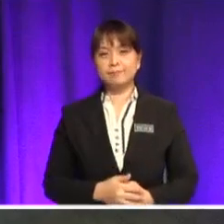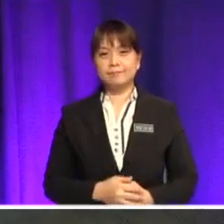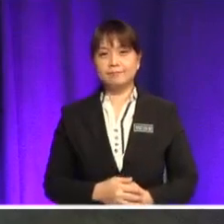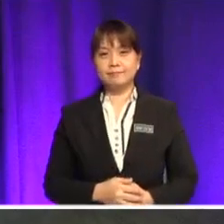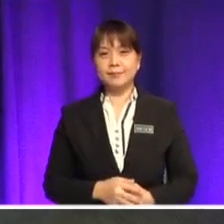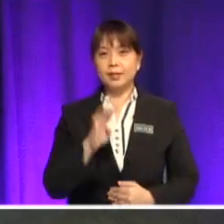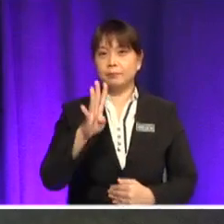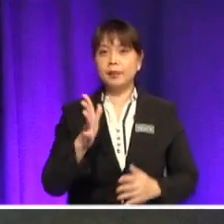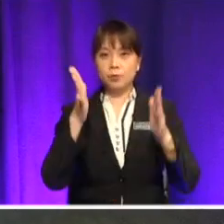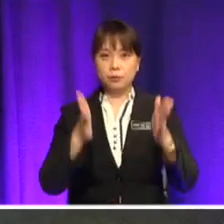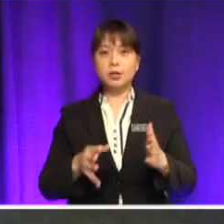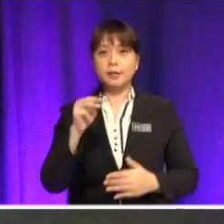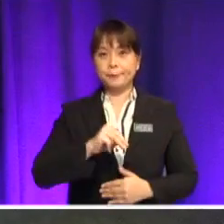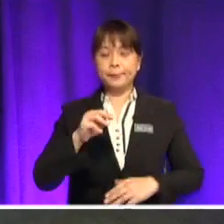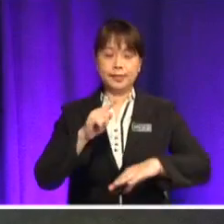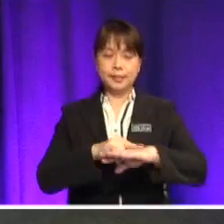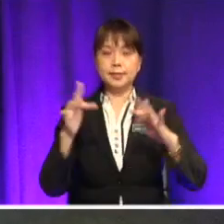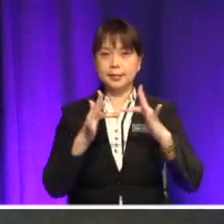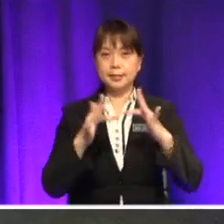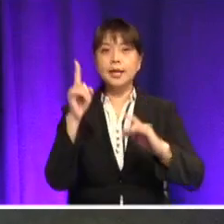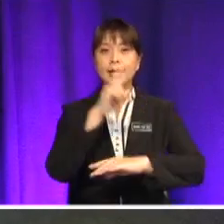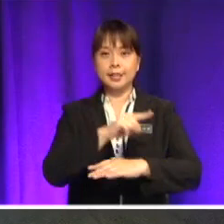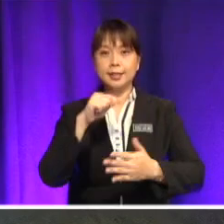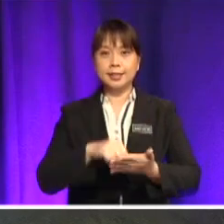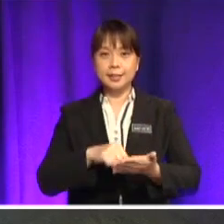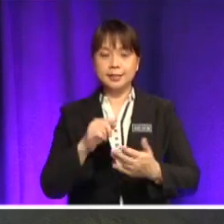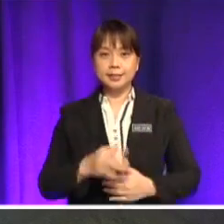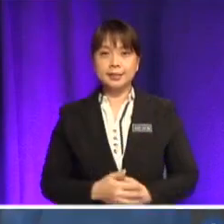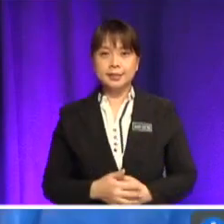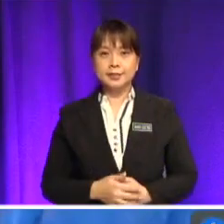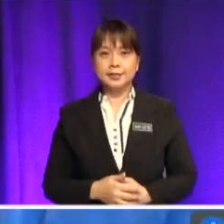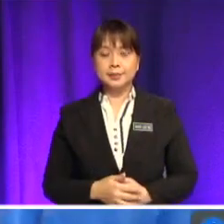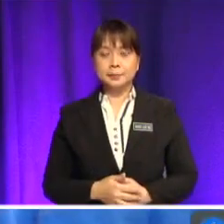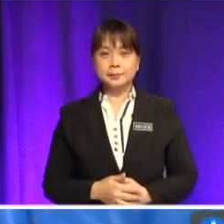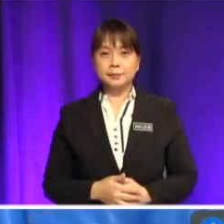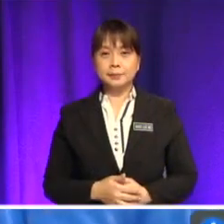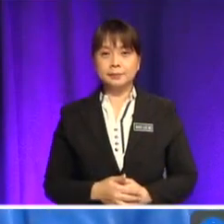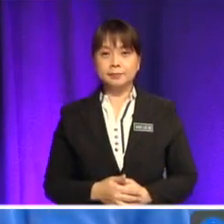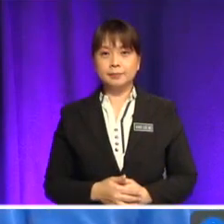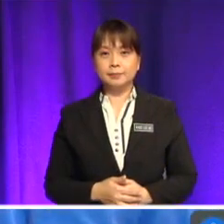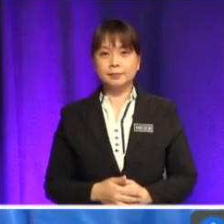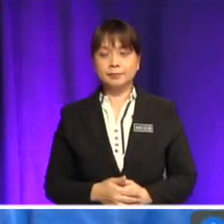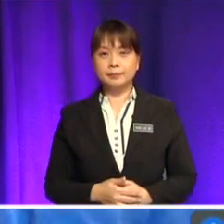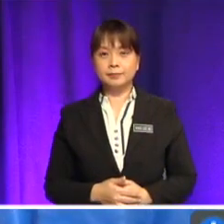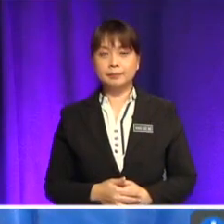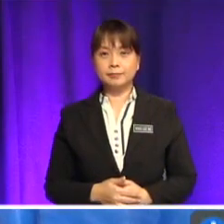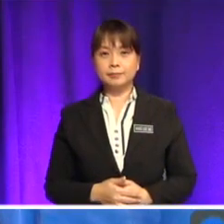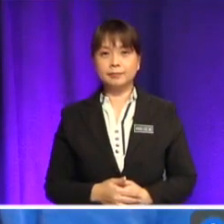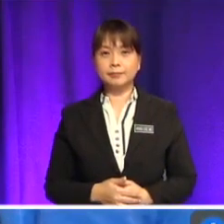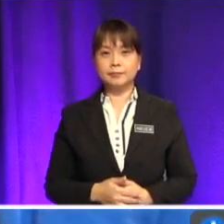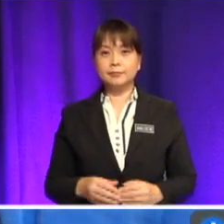kita di atas di dalam tariannya ini yaitu Syifa kita Firdaus Amirul dan juga Jannah film